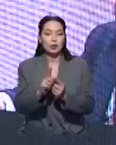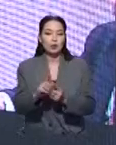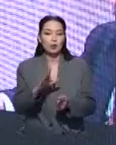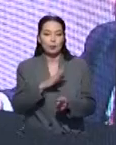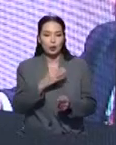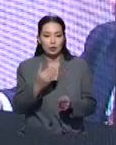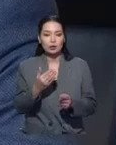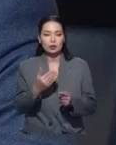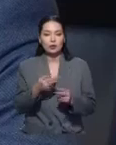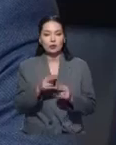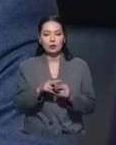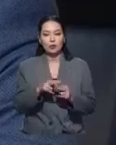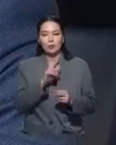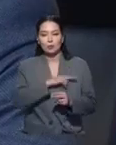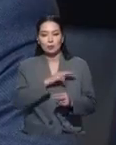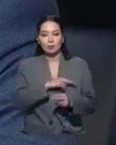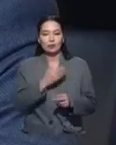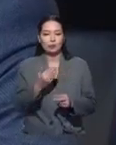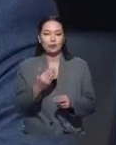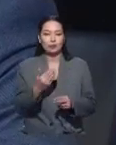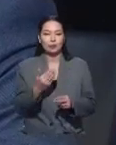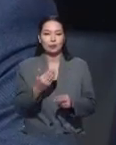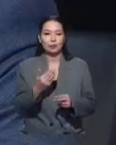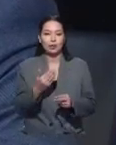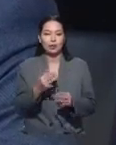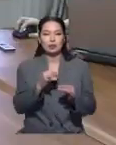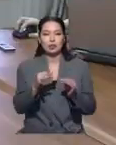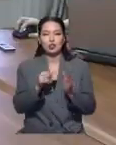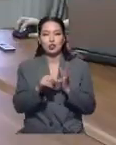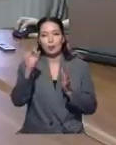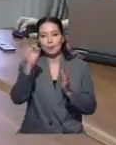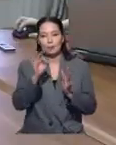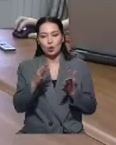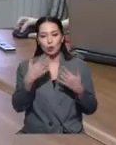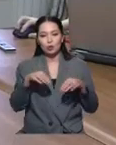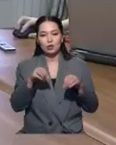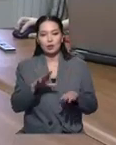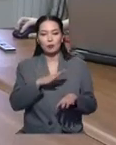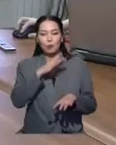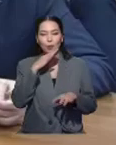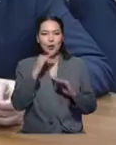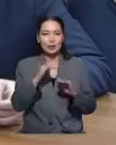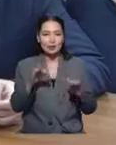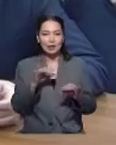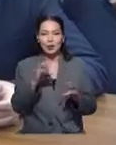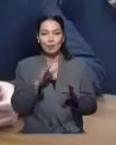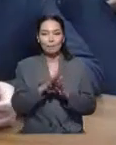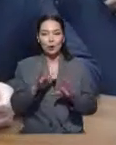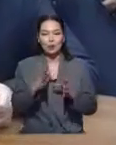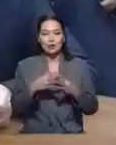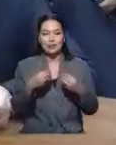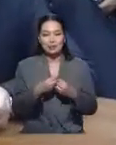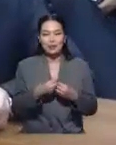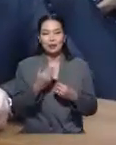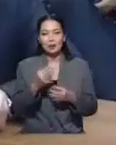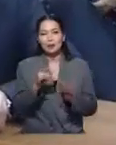итогам прошлогодней работы за помощью чаще обращались женщины. Их 63%. На втором месте многодетные и неполные семьи 21%.